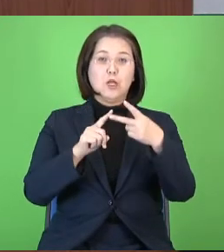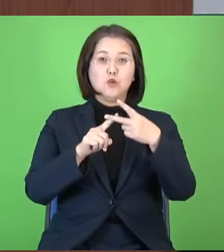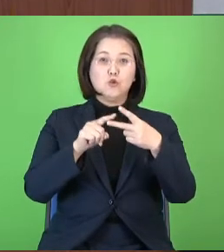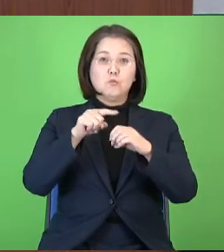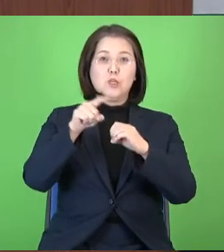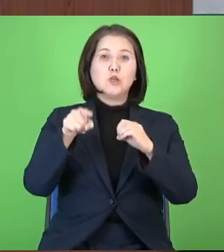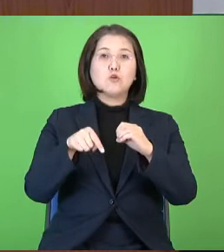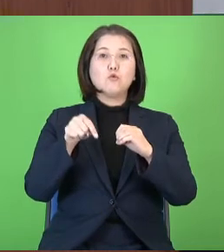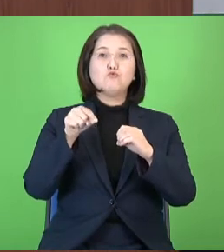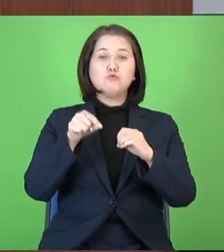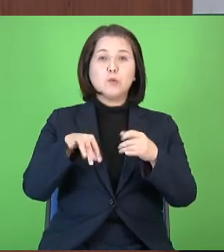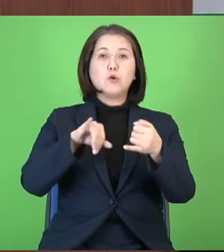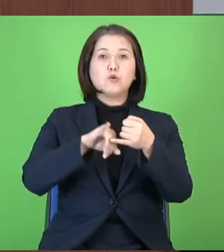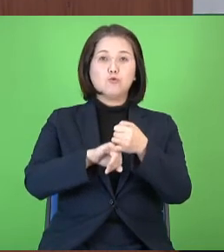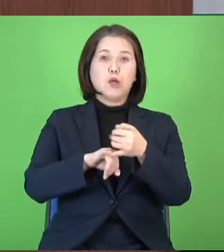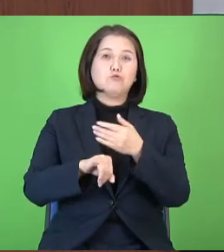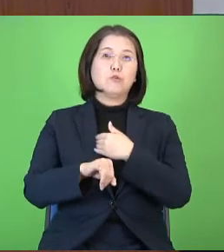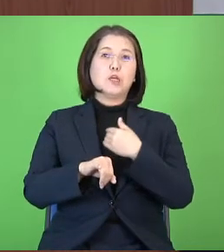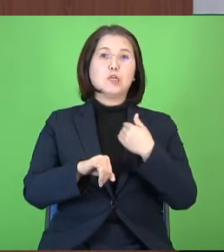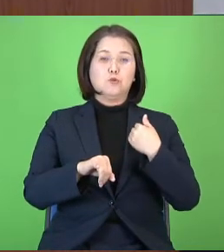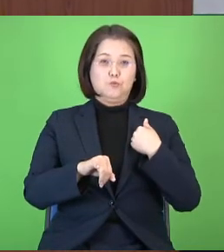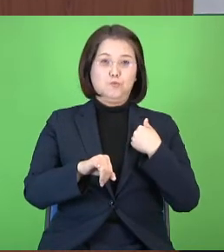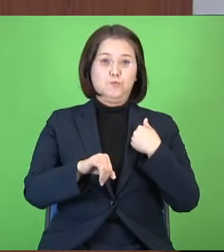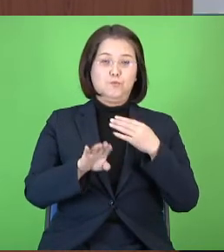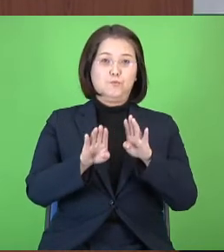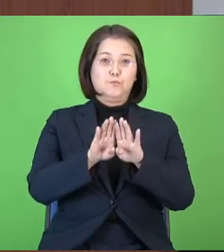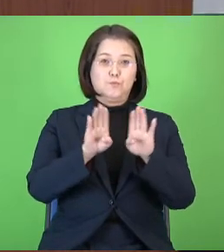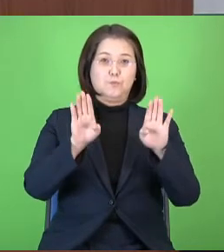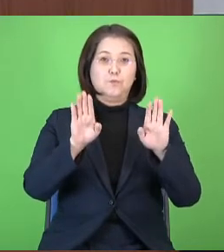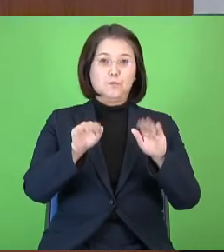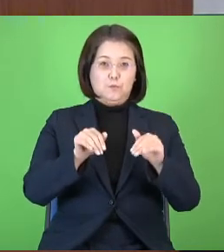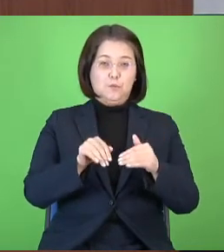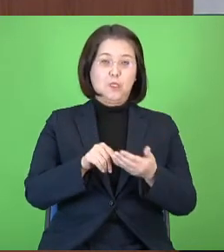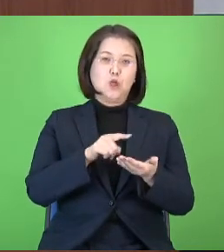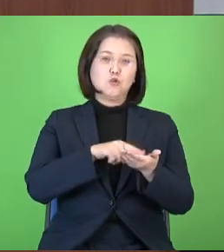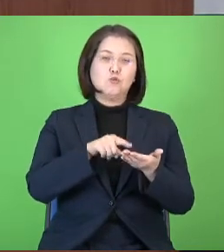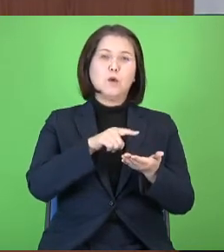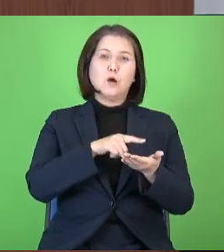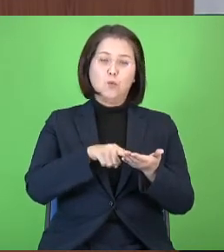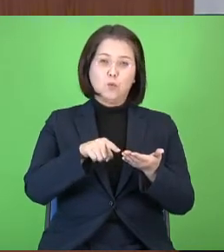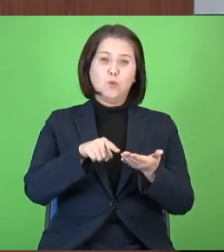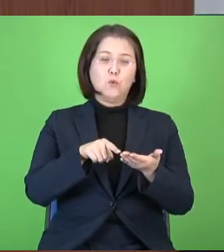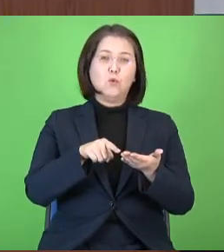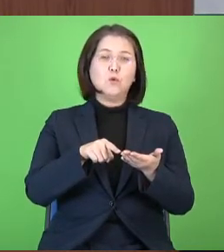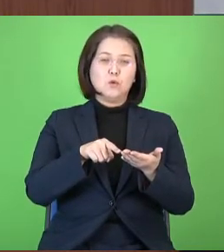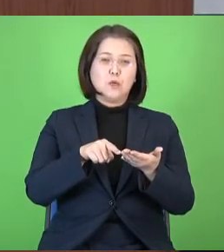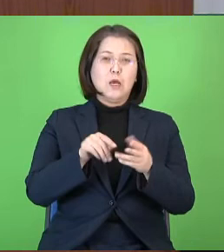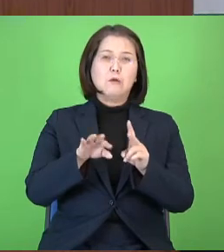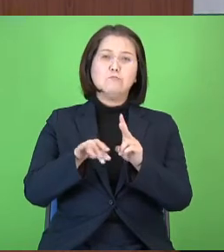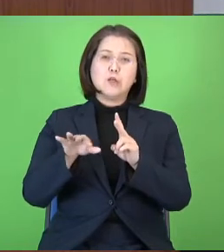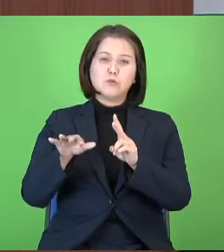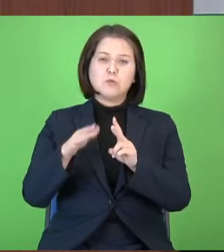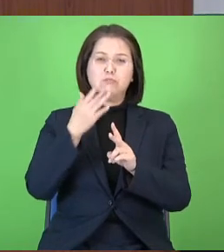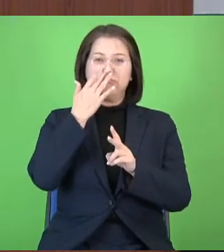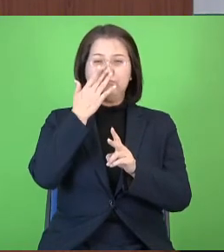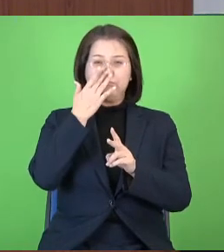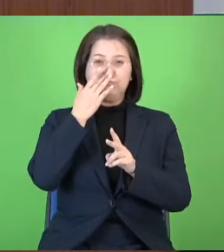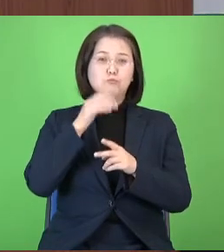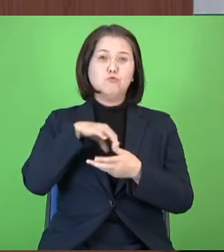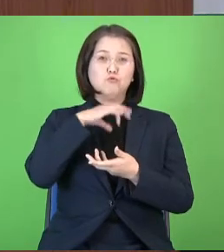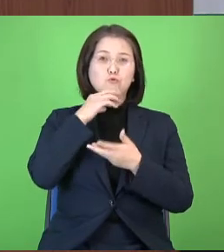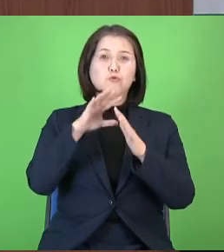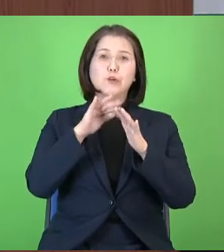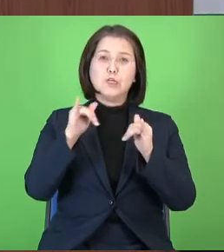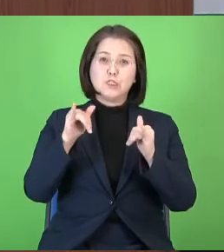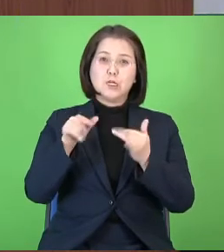の予約なんですけれどもあの先月末からですねあの後石川県小松市別とあのー郵便局であの予約を受けられる